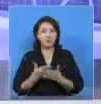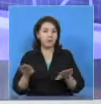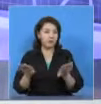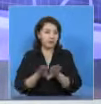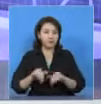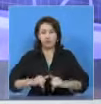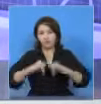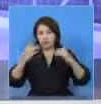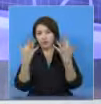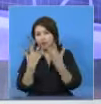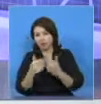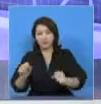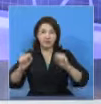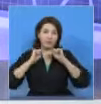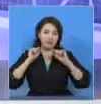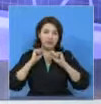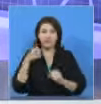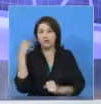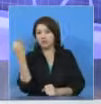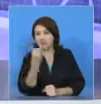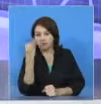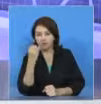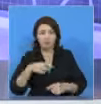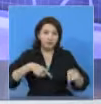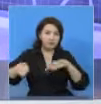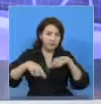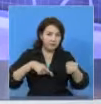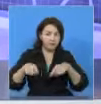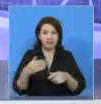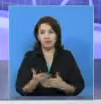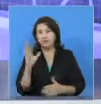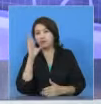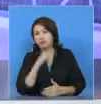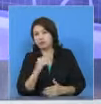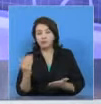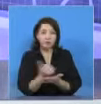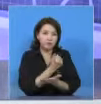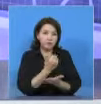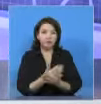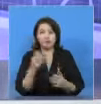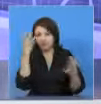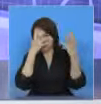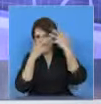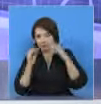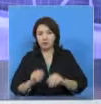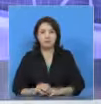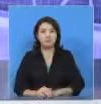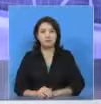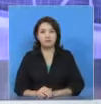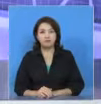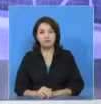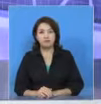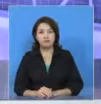числе увеличилось количество спортсменов интересующихся футболом их успехи тоже серьезным тему продолжит наш